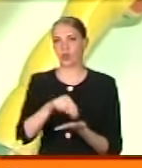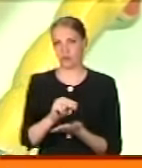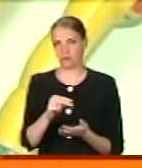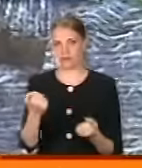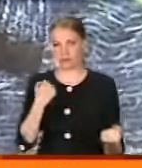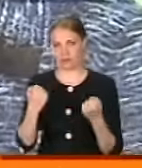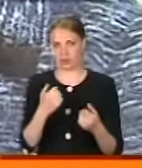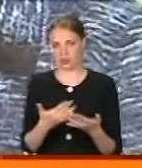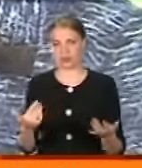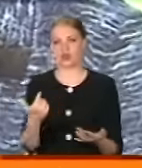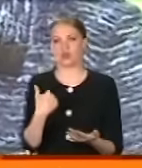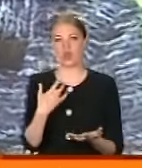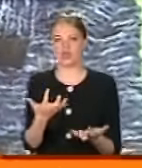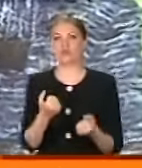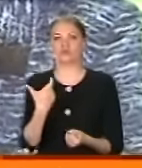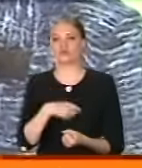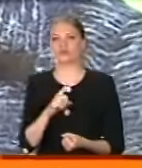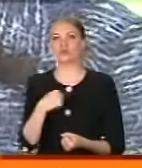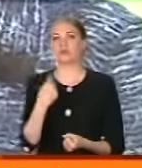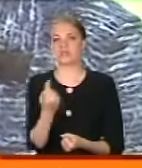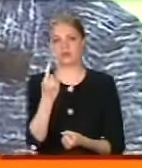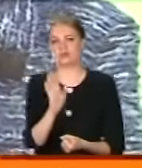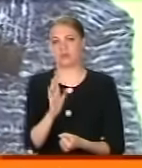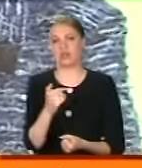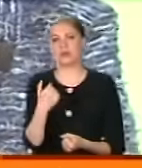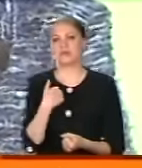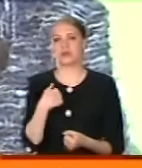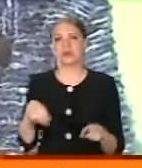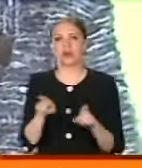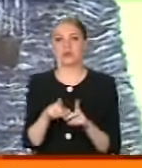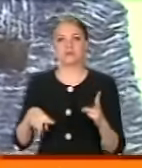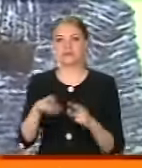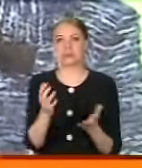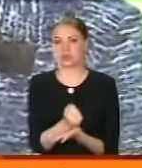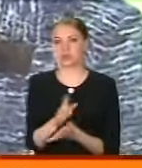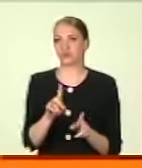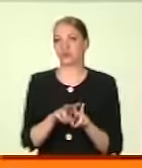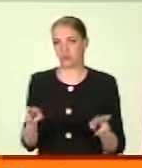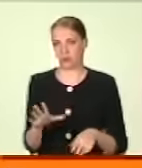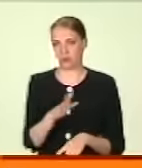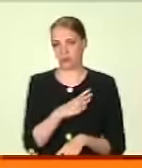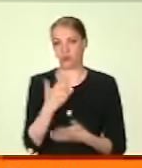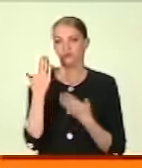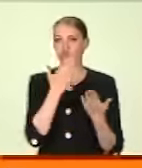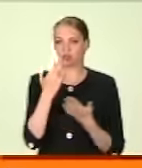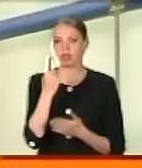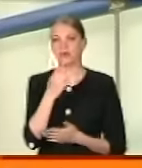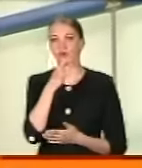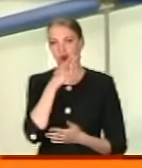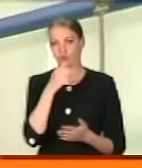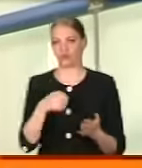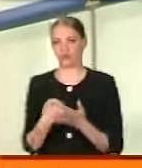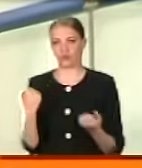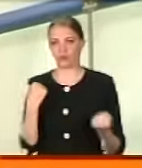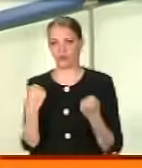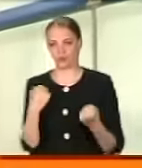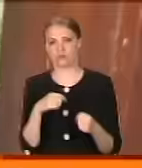тренажер не беру На себе такую смелость горить что Мы единственные но мы нигде не находили чтобы вот подобного рода было читати та водночас долу